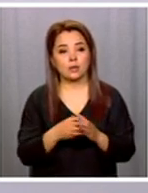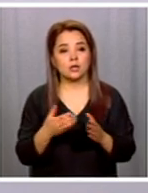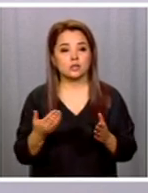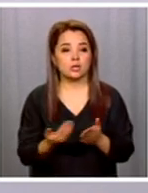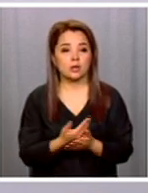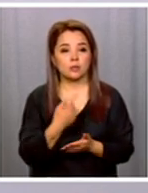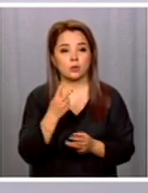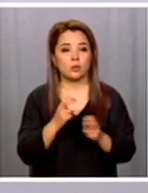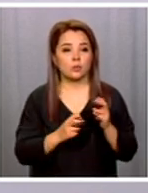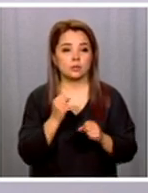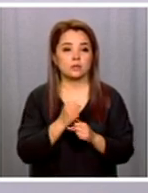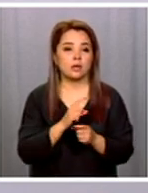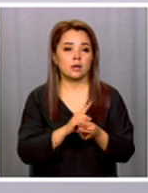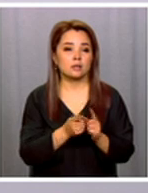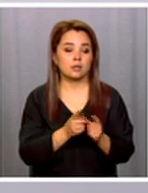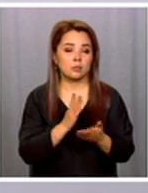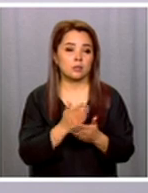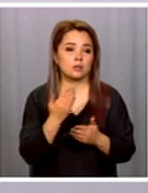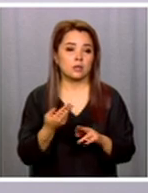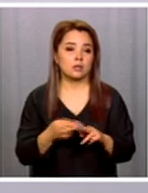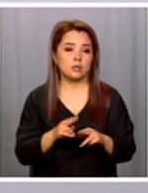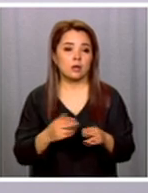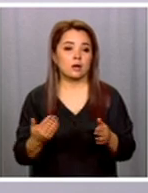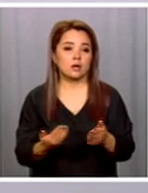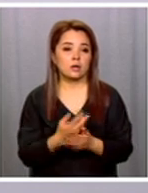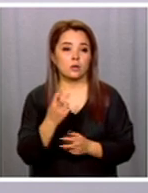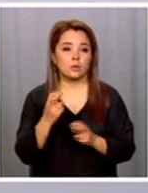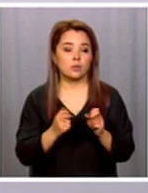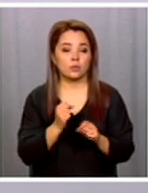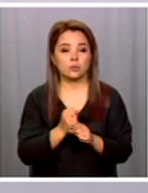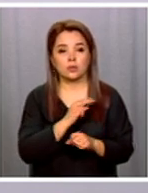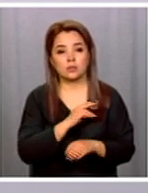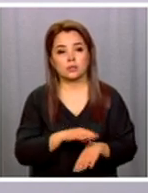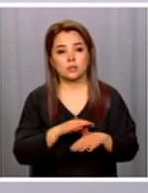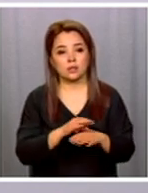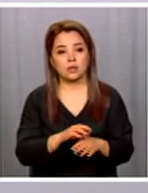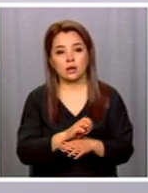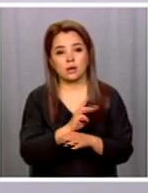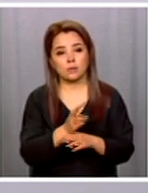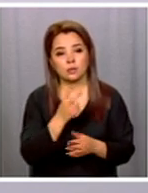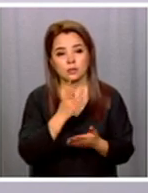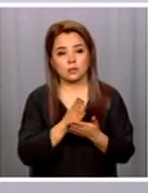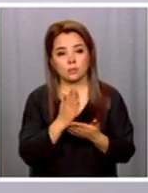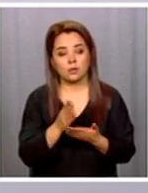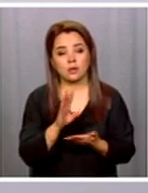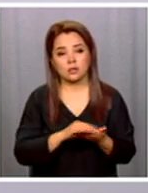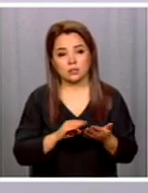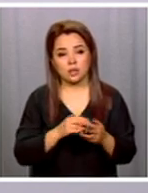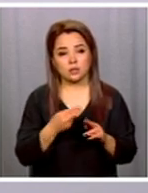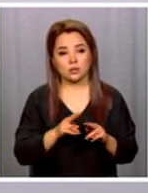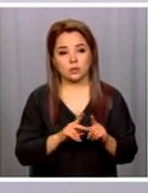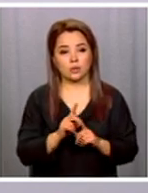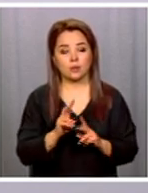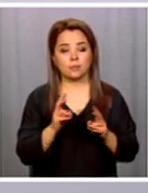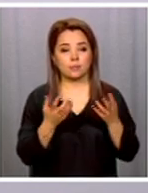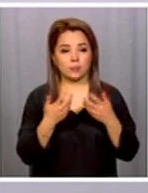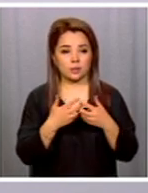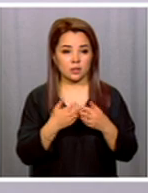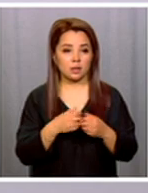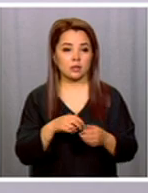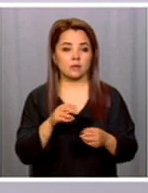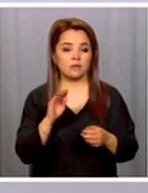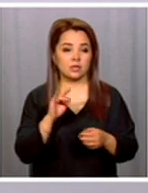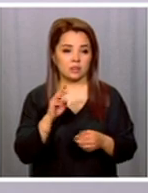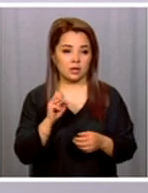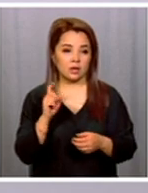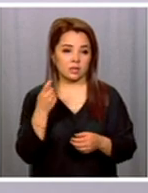өнімге айналдырады, немесе оларды қайта өңдеуге қатысты қызмет түрлерін қамтиды. Яғни қайта өңдеу дегенде механикалық, физикалық немесе